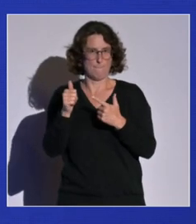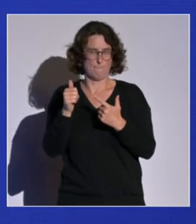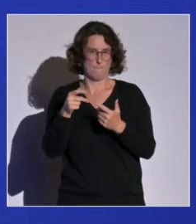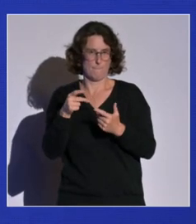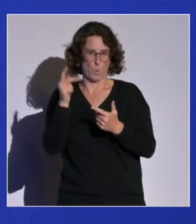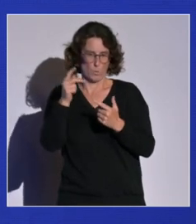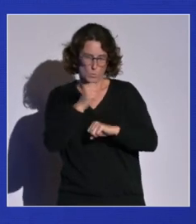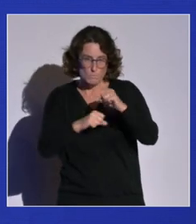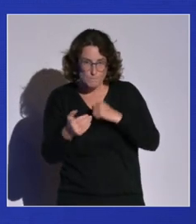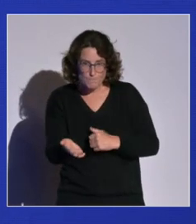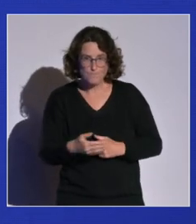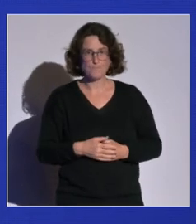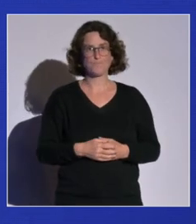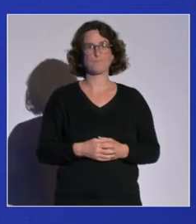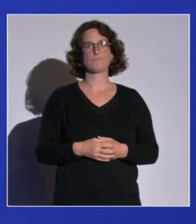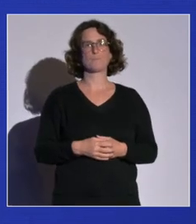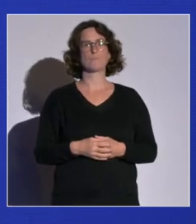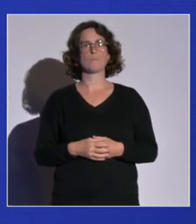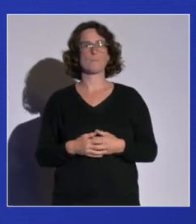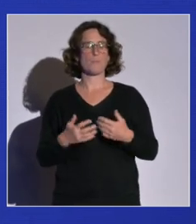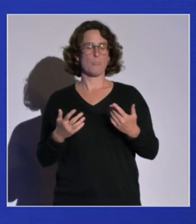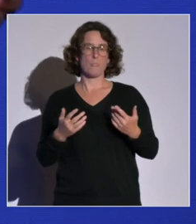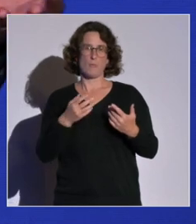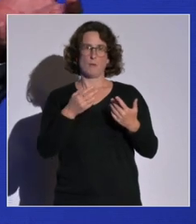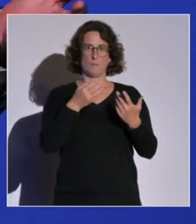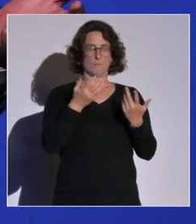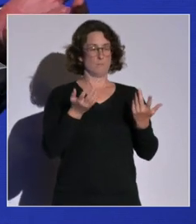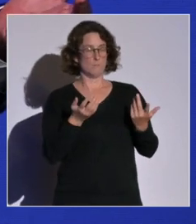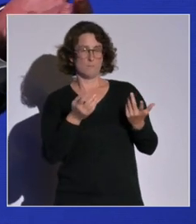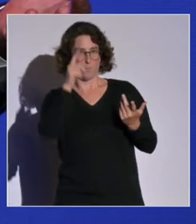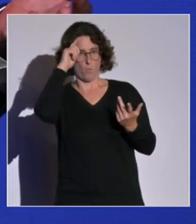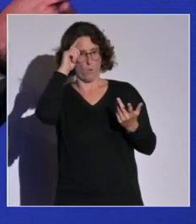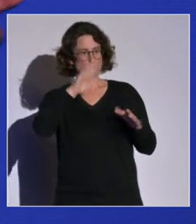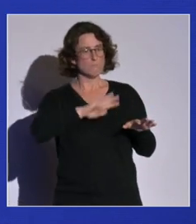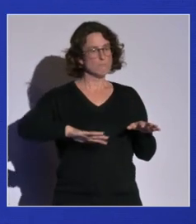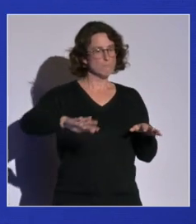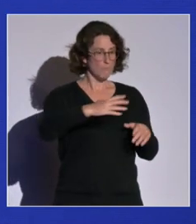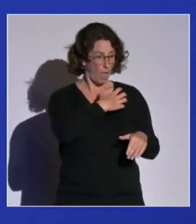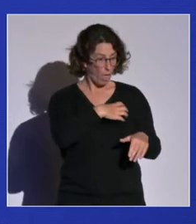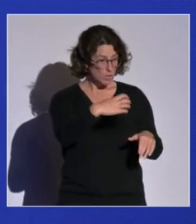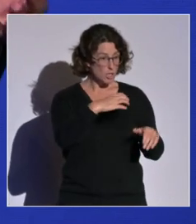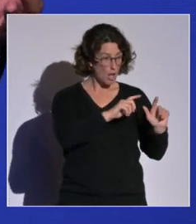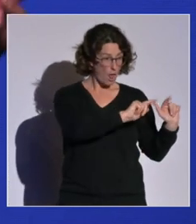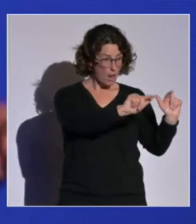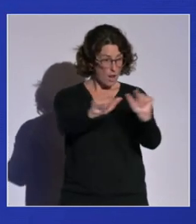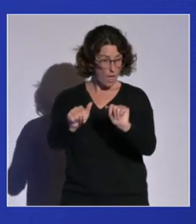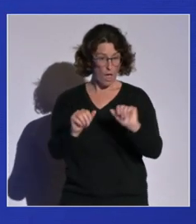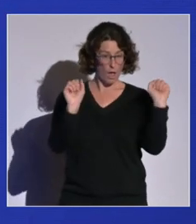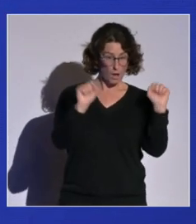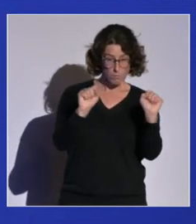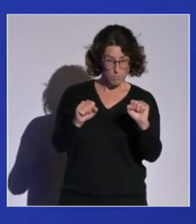voyons, les richesses, elles sont sur le terrain. Les capacités, elles sont sur le